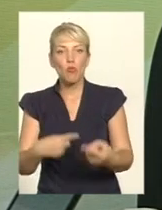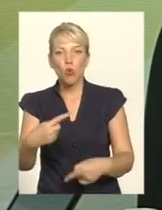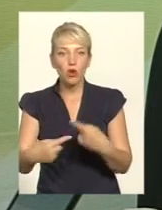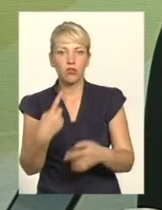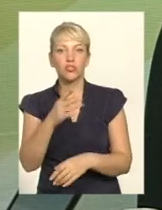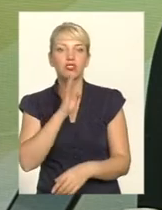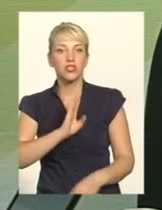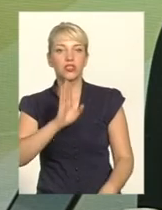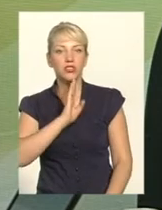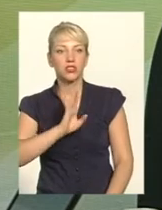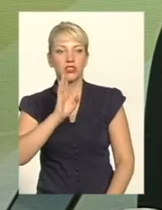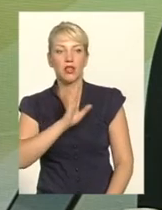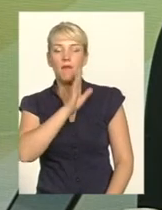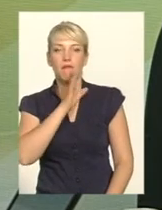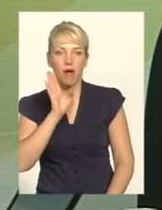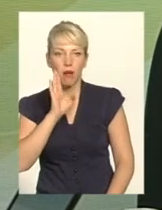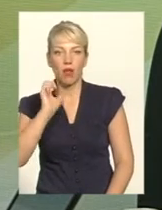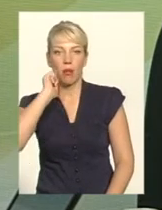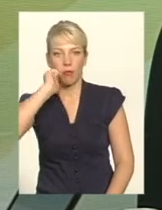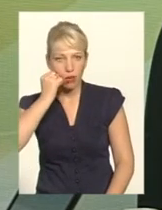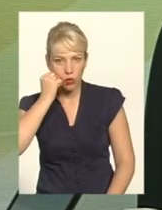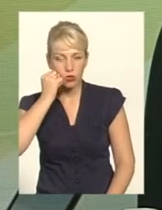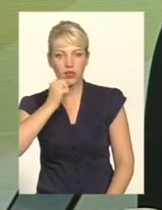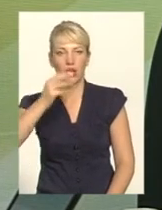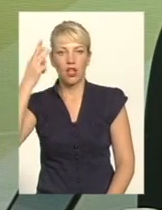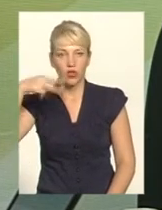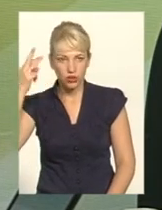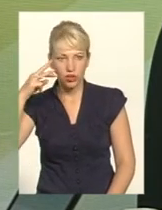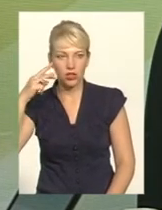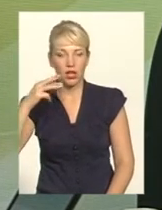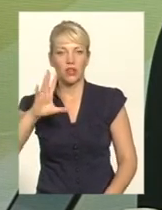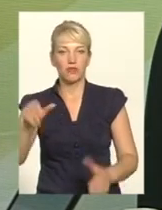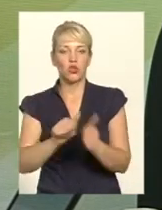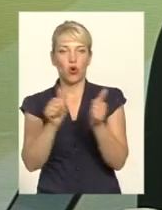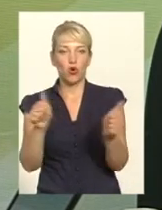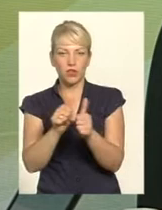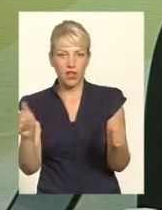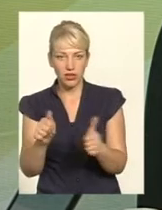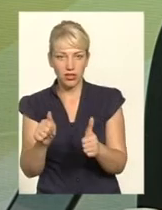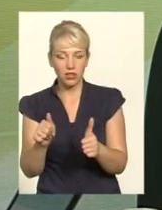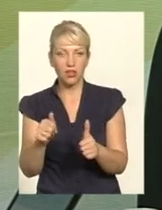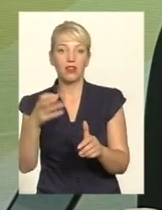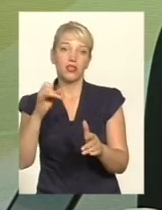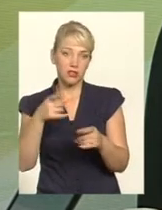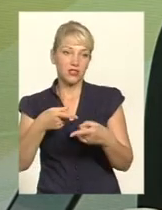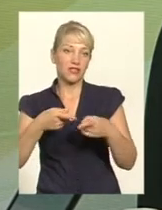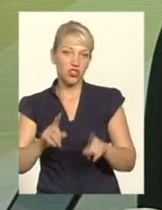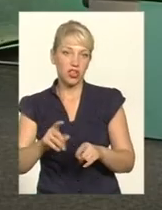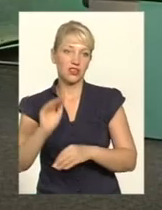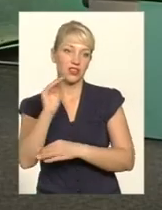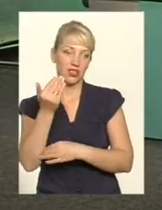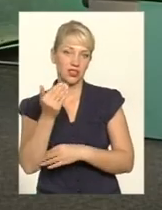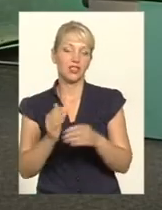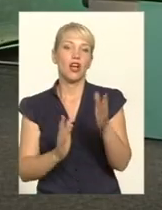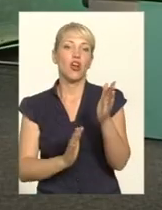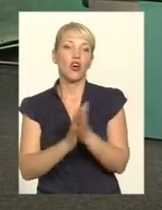одні жінки, мама, бабуся, тітка, всі розведені. І, звичайно, що дитина росте по... Вона має лише вона